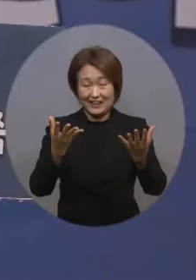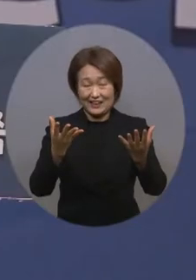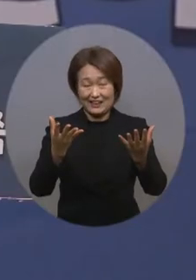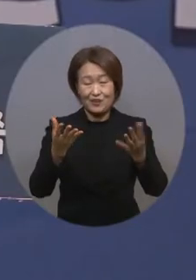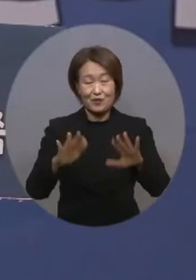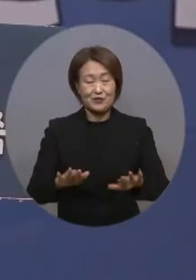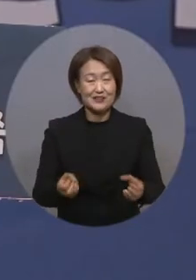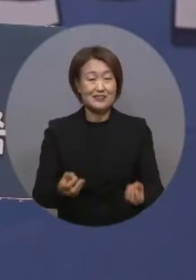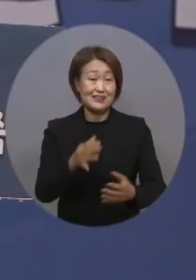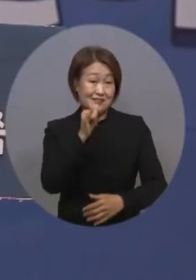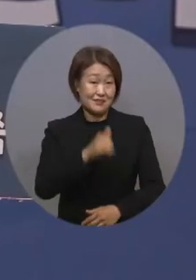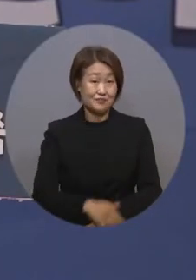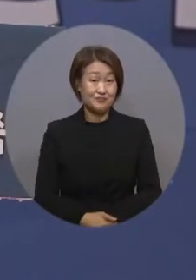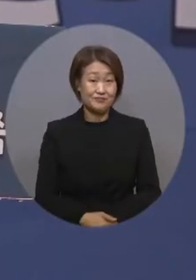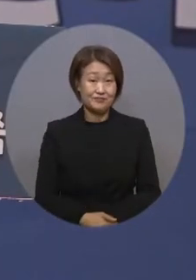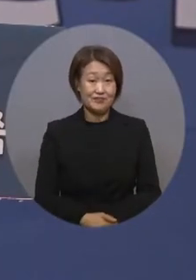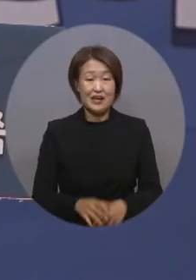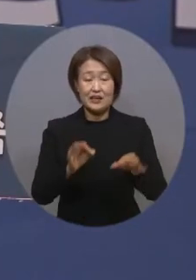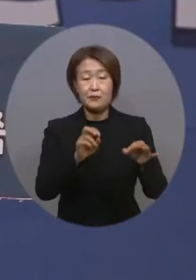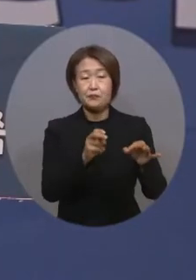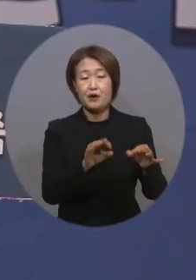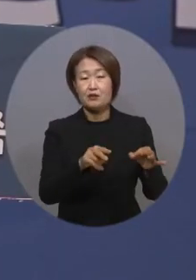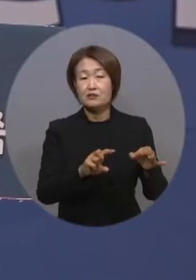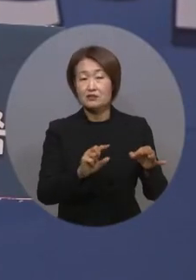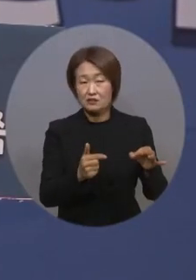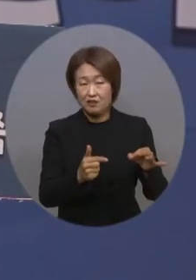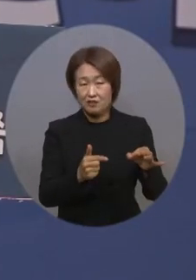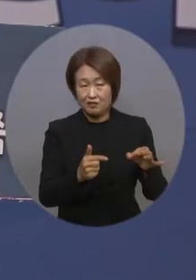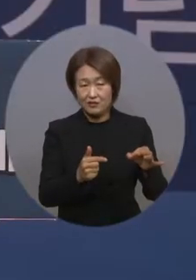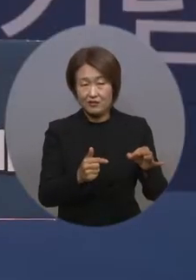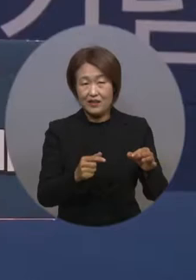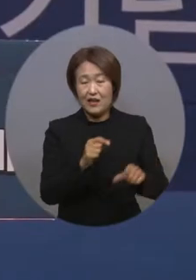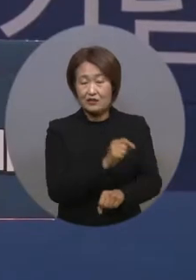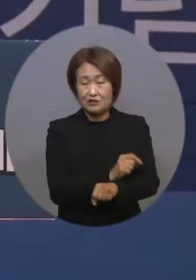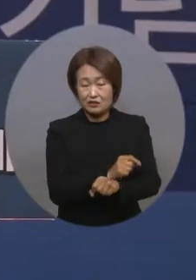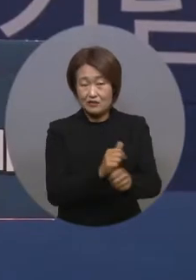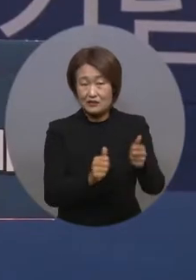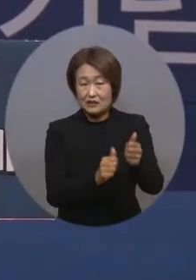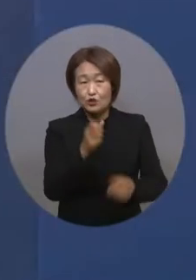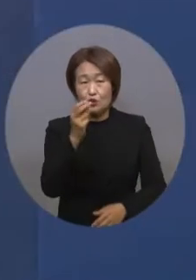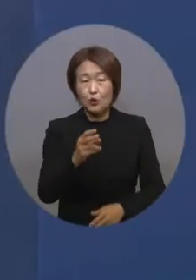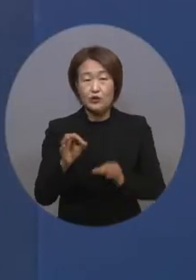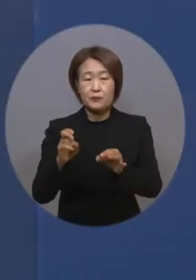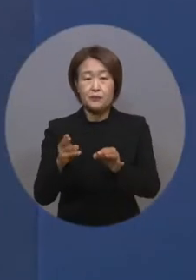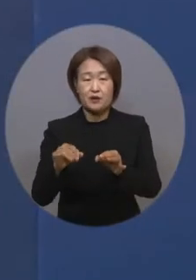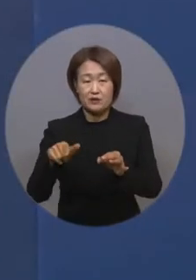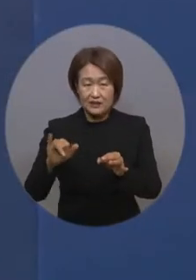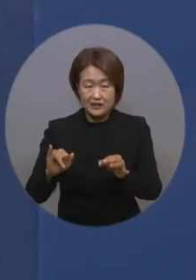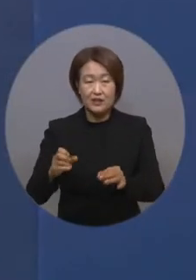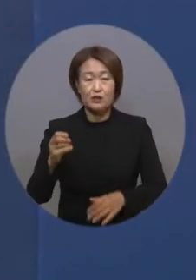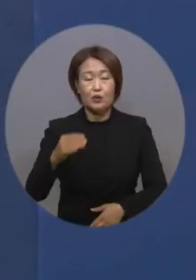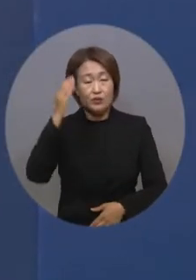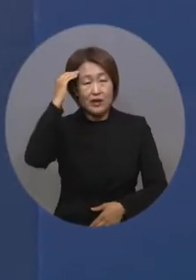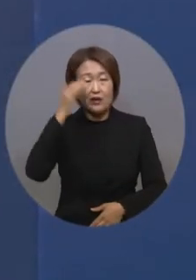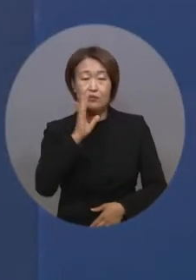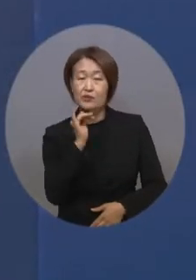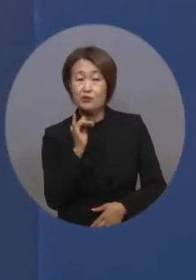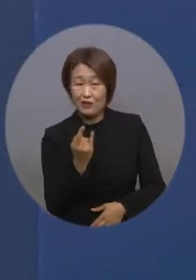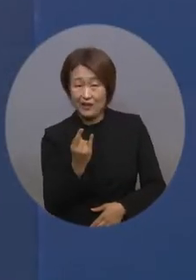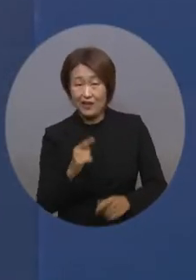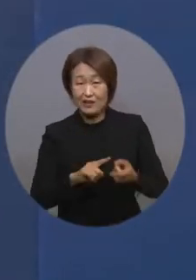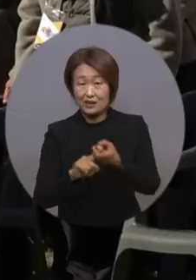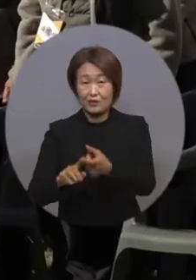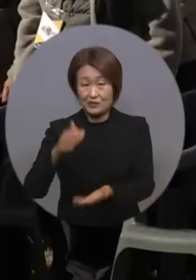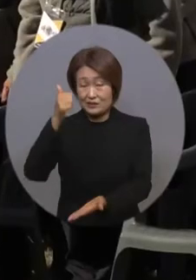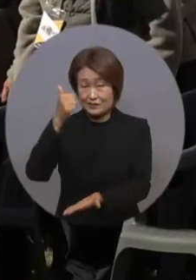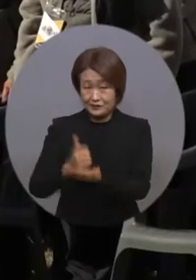열렸습니다. 이번 행사에는 김명성 강원도 행정부지사와 김명기 횡성군수, 이건실 대한노인회 강원도 연합회장을